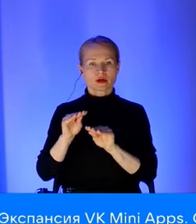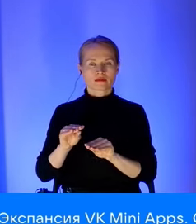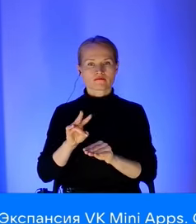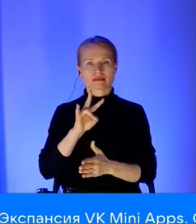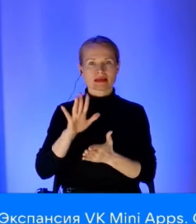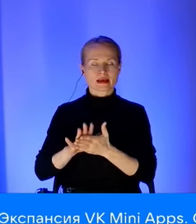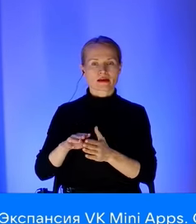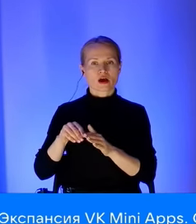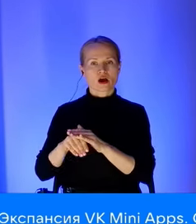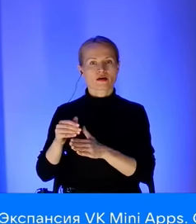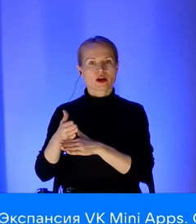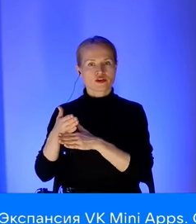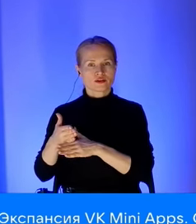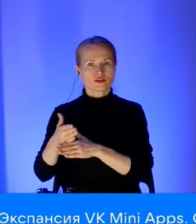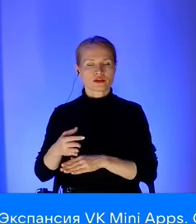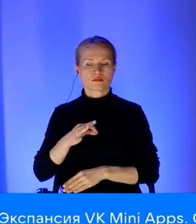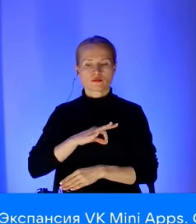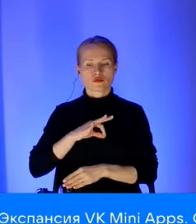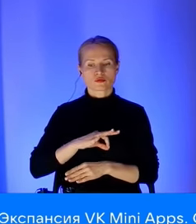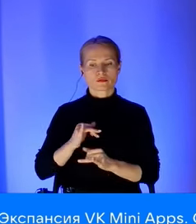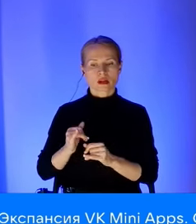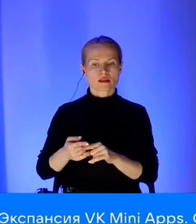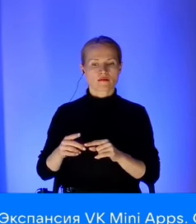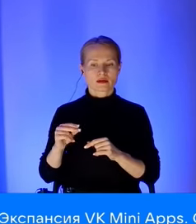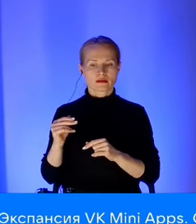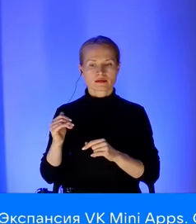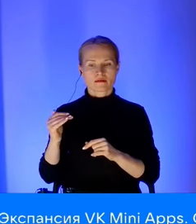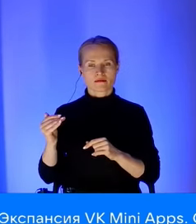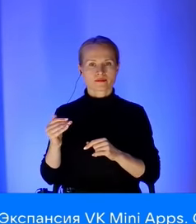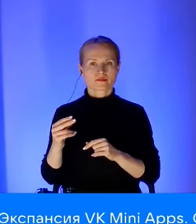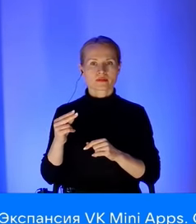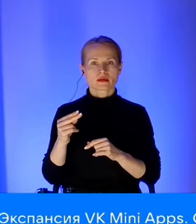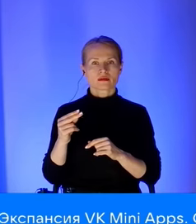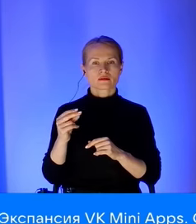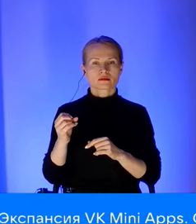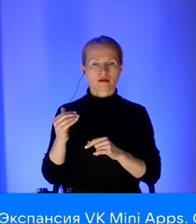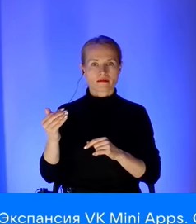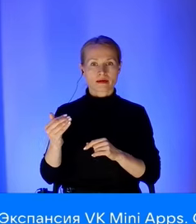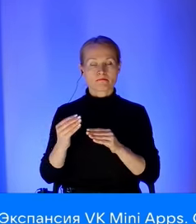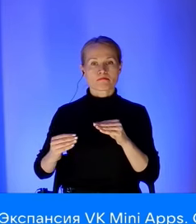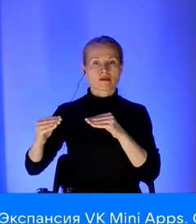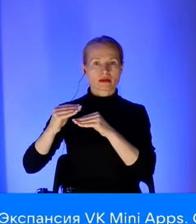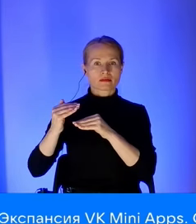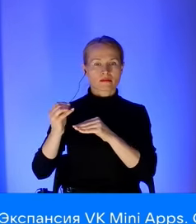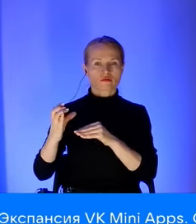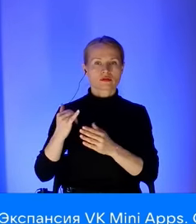постоянное хранилище. В качестве постоянного хранилища мы используем CEF. Ну и поверх этого CEF у нас есть CDN